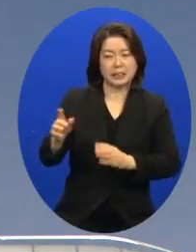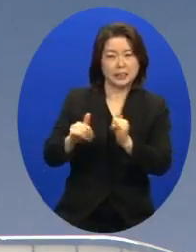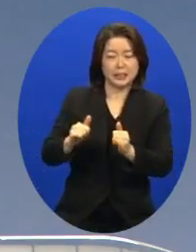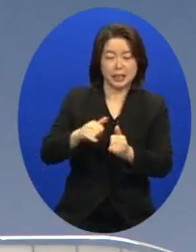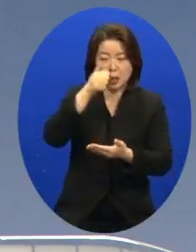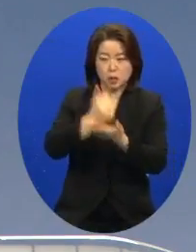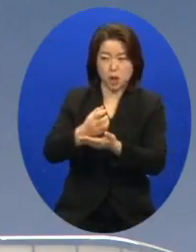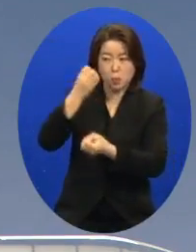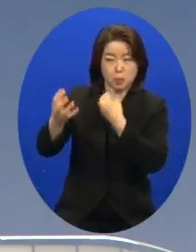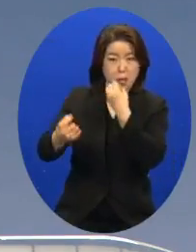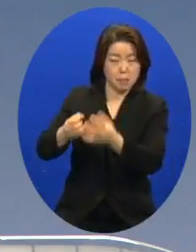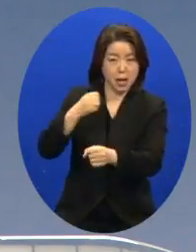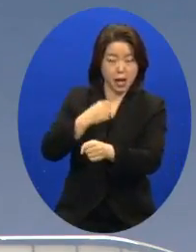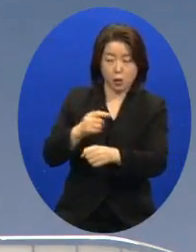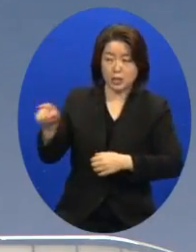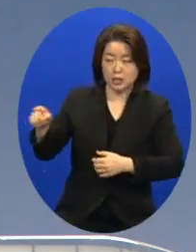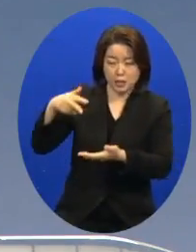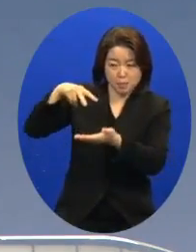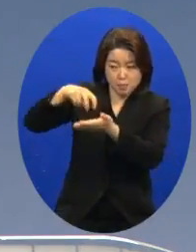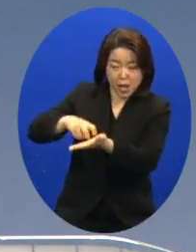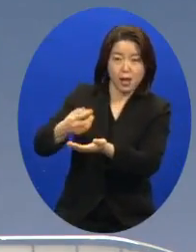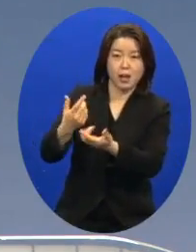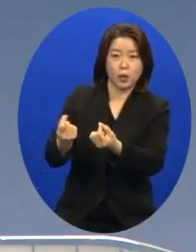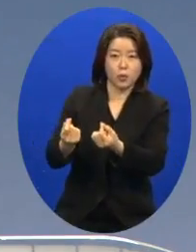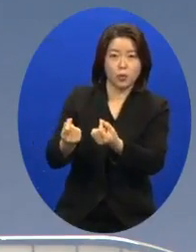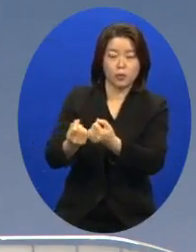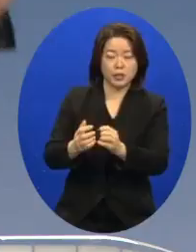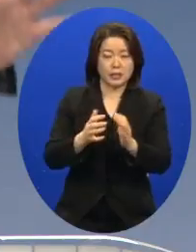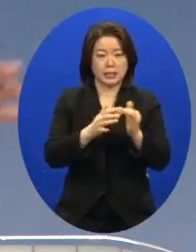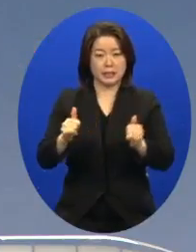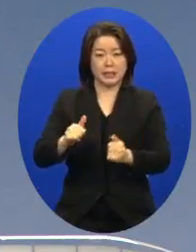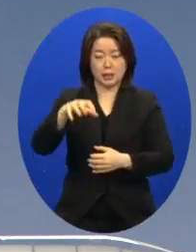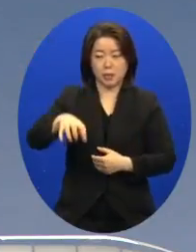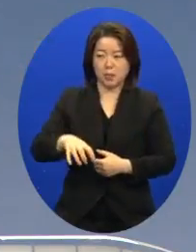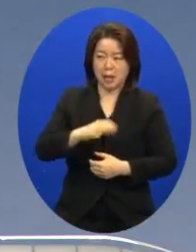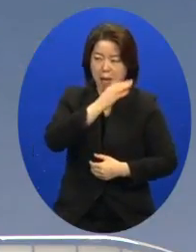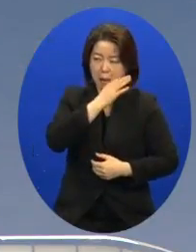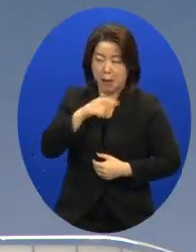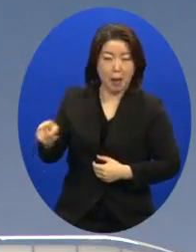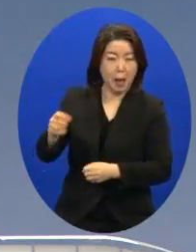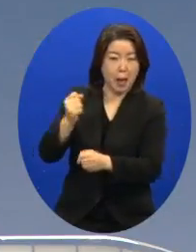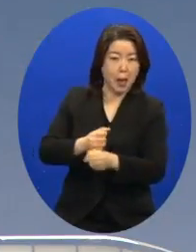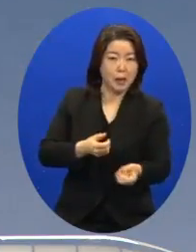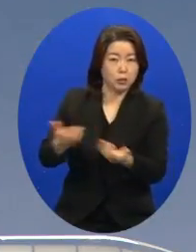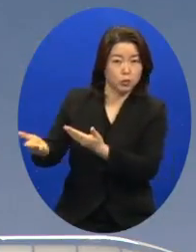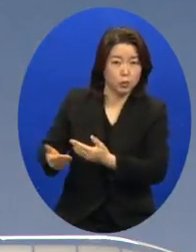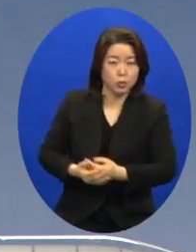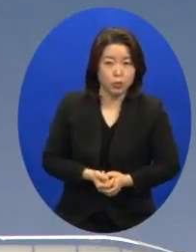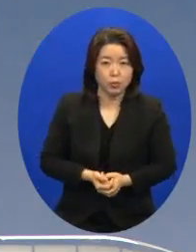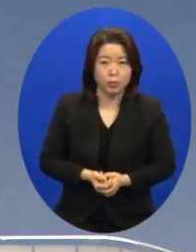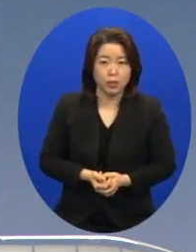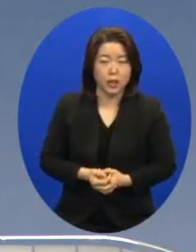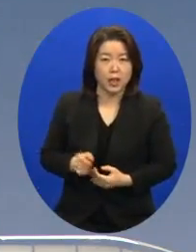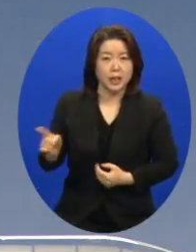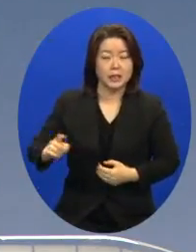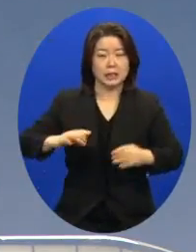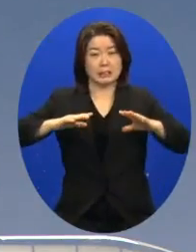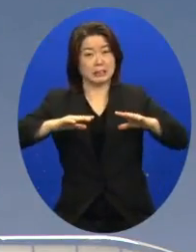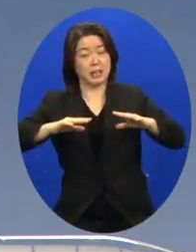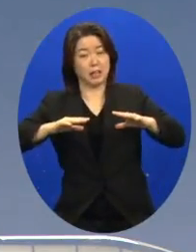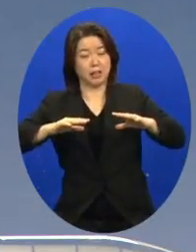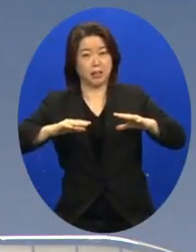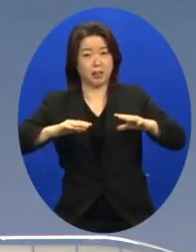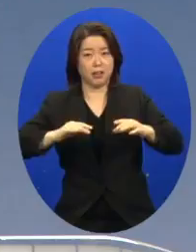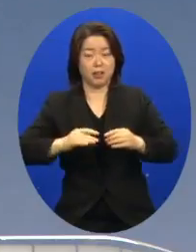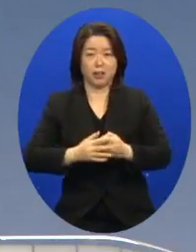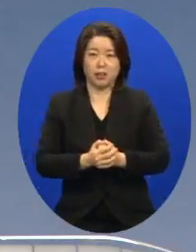잡 역시 키고 무릎을 꿇리고 사람들 앞에 창피를 당하게 하고 그게 그렇게 자랑스럽고